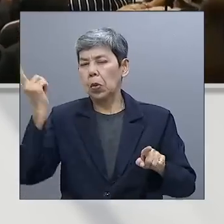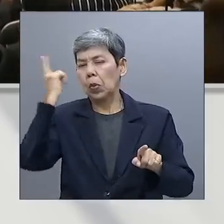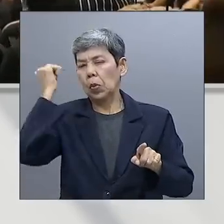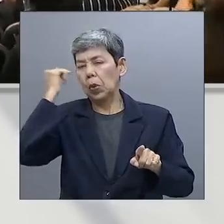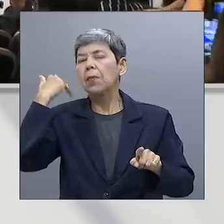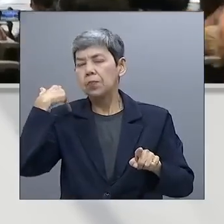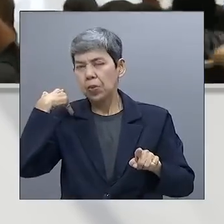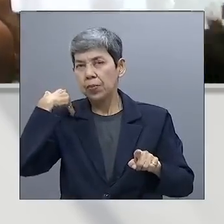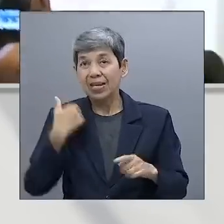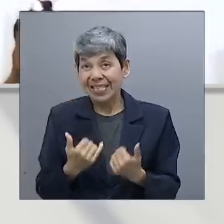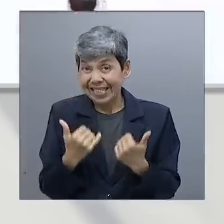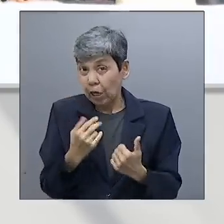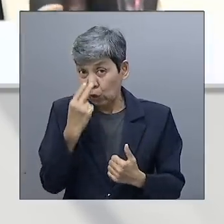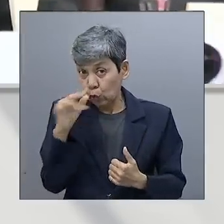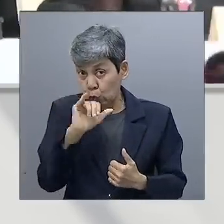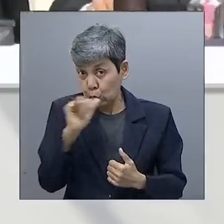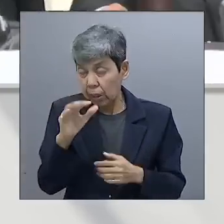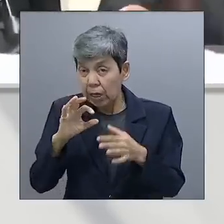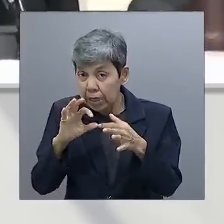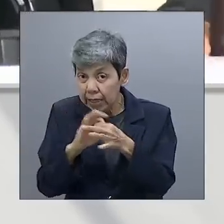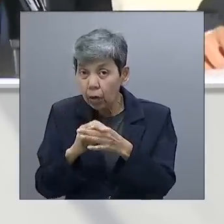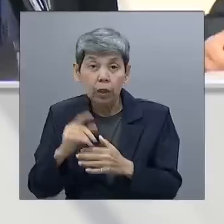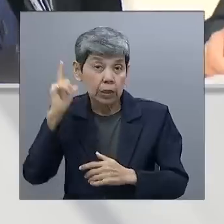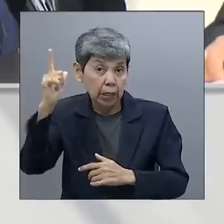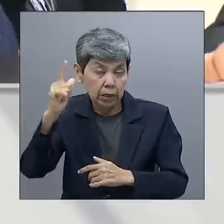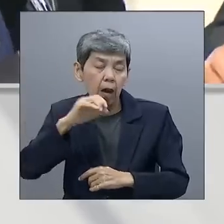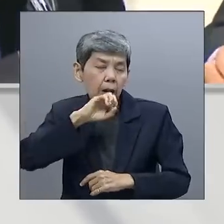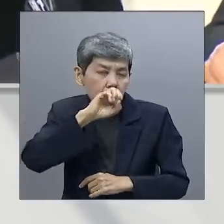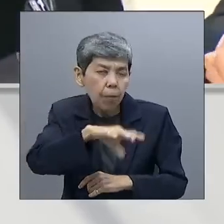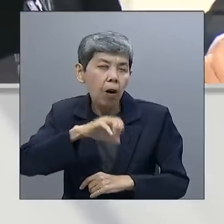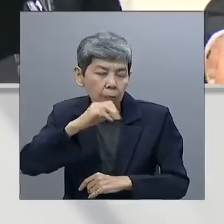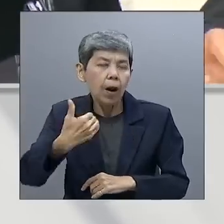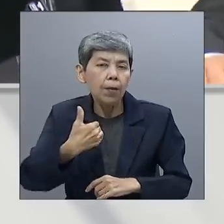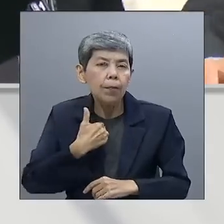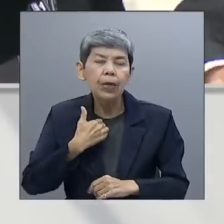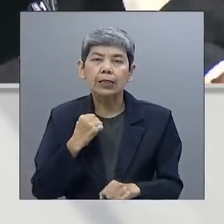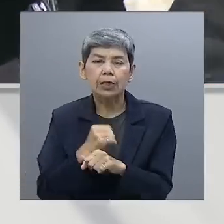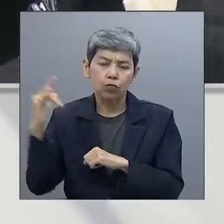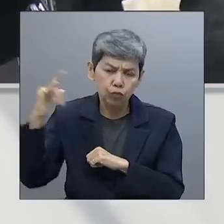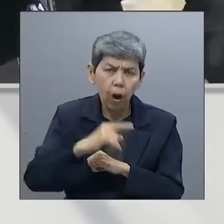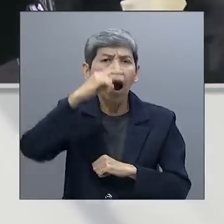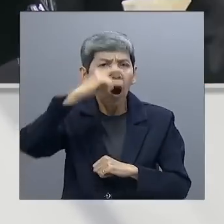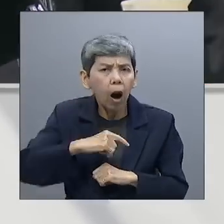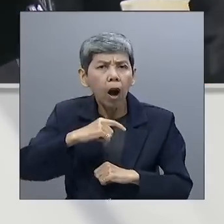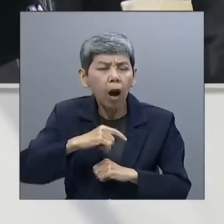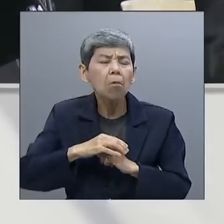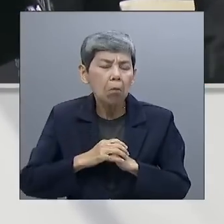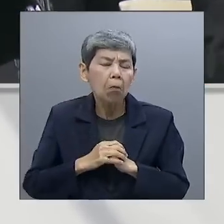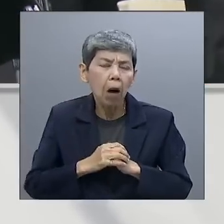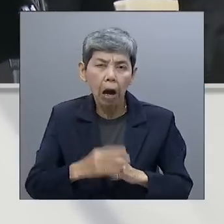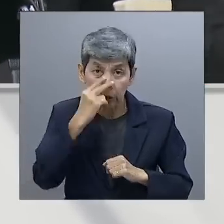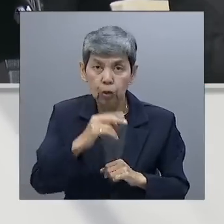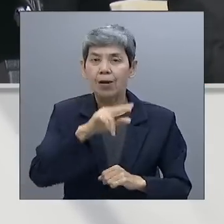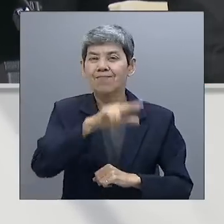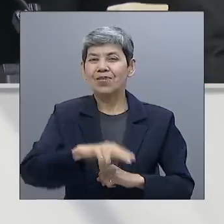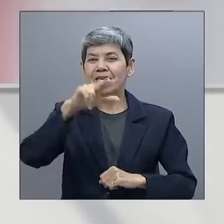แน่ๆนี่ยังไม่นับรวมการเคลื่อนไหวของนายทักษิณชินวัตรกรณีประกาศจะกลับไทยอีกด้วยซึ่งน่าจะเป็นเหตุให้เพื่อไ